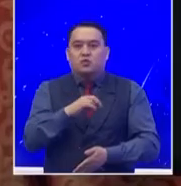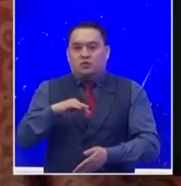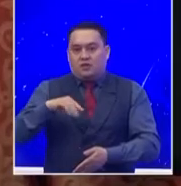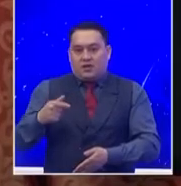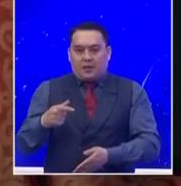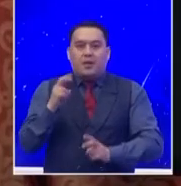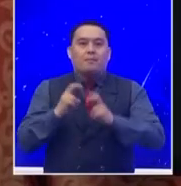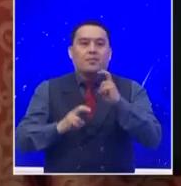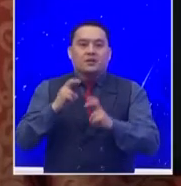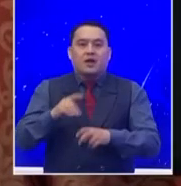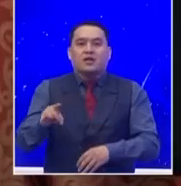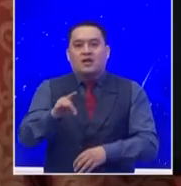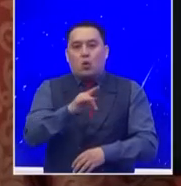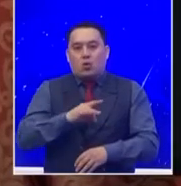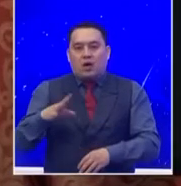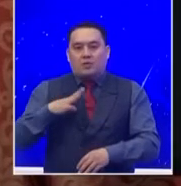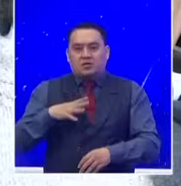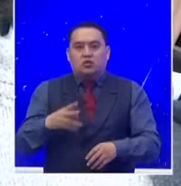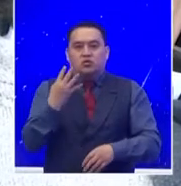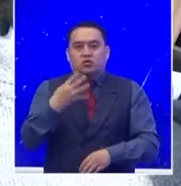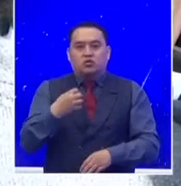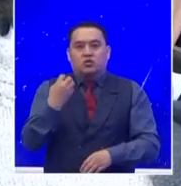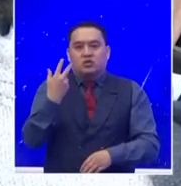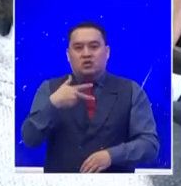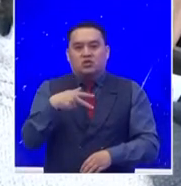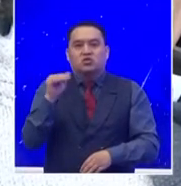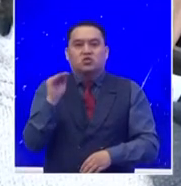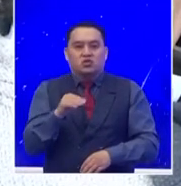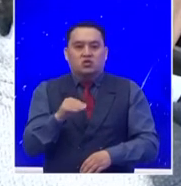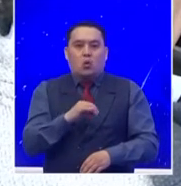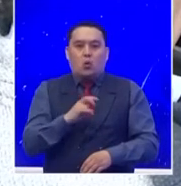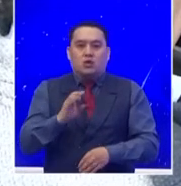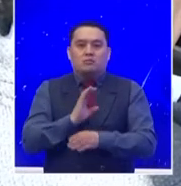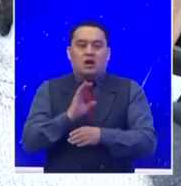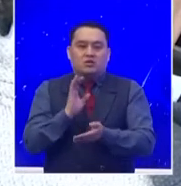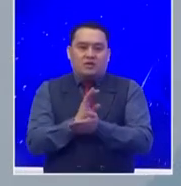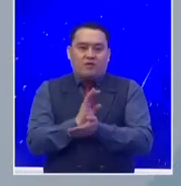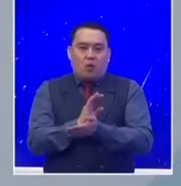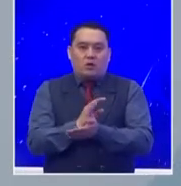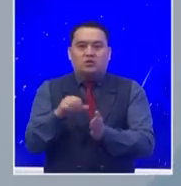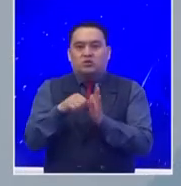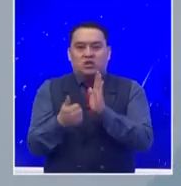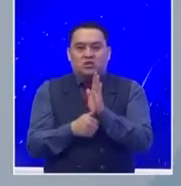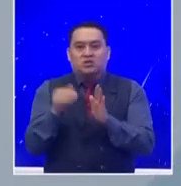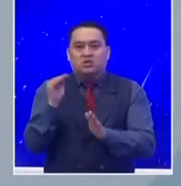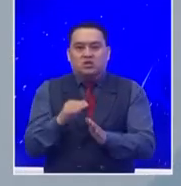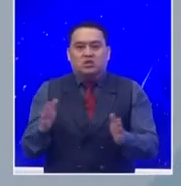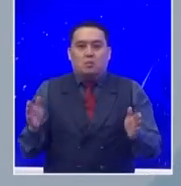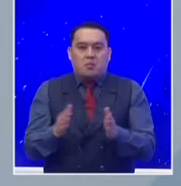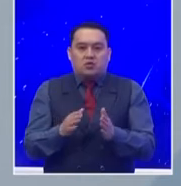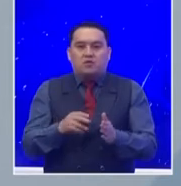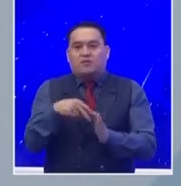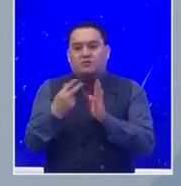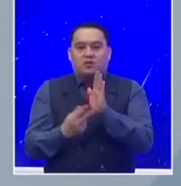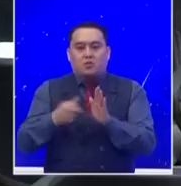20 миллионов тенге. Предприятиями региона образовано 430 тысяч тонн производственных отходов. Это на 16 тысяч тонн меньше, чем